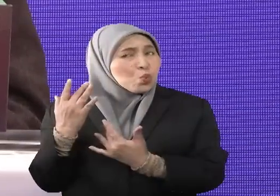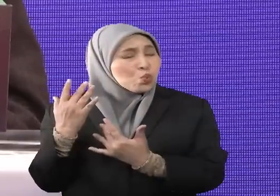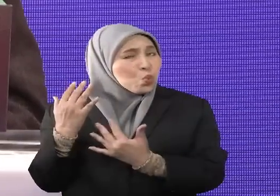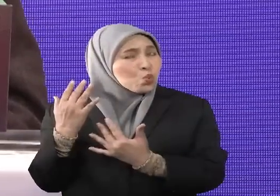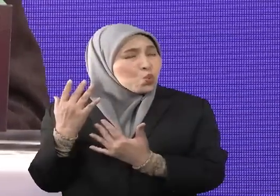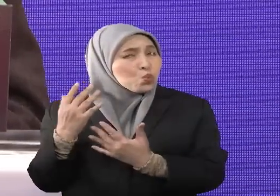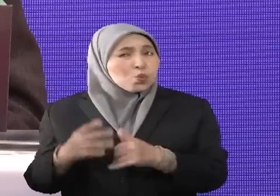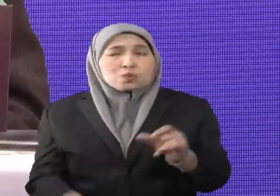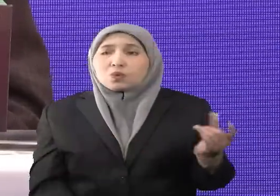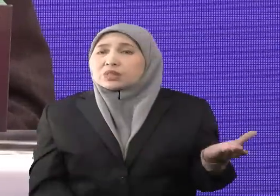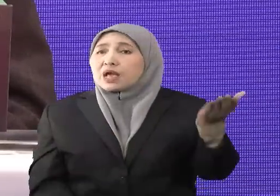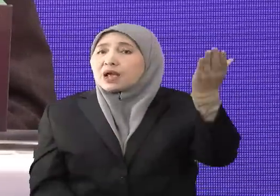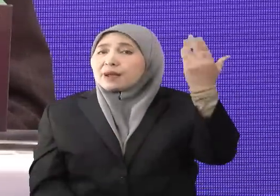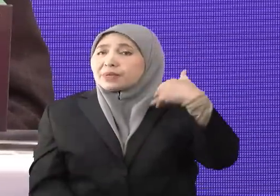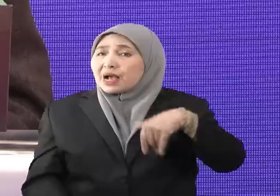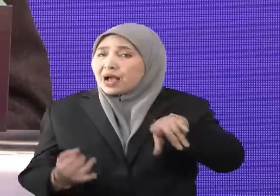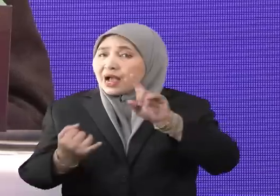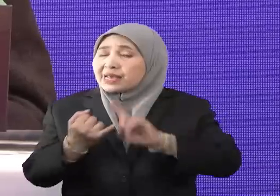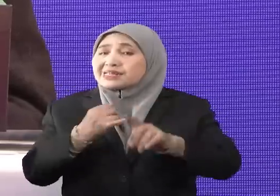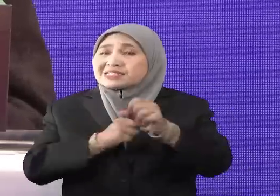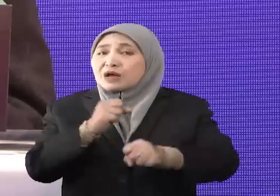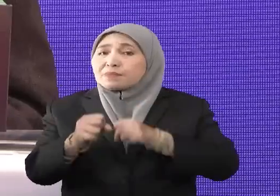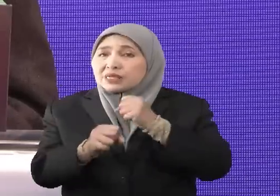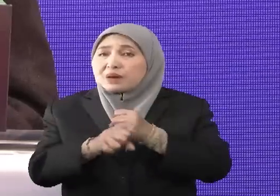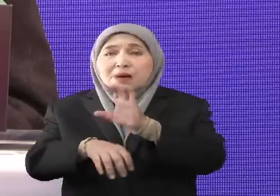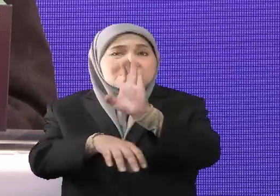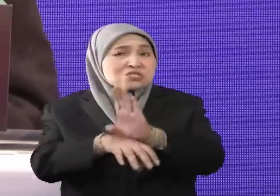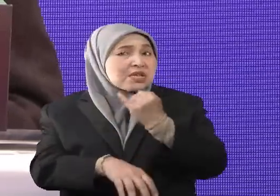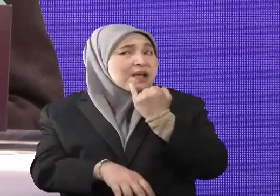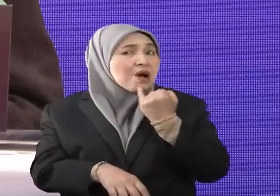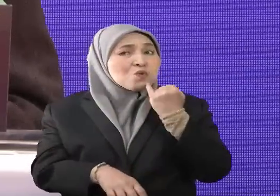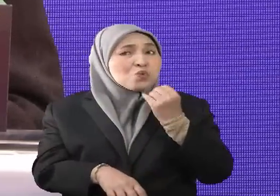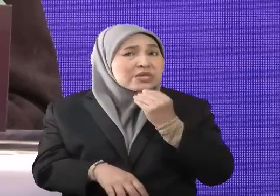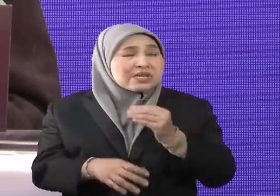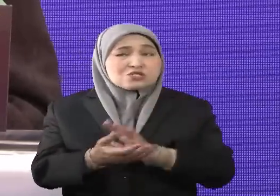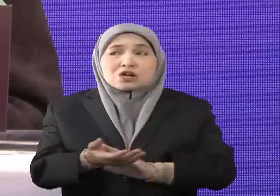tapi pada tanggapan mereka nabi akhir zaman ini dalam bangsa Yahudi yaitu